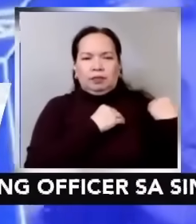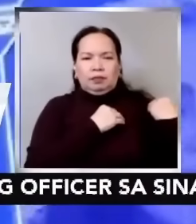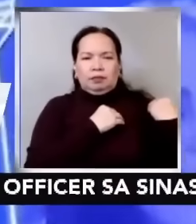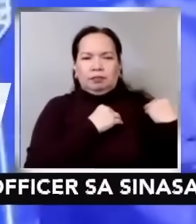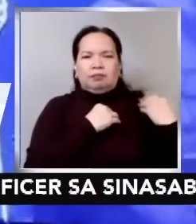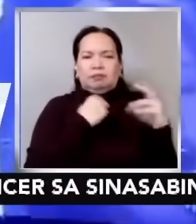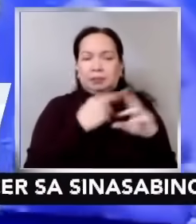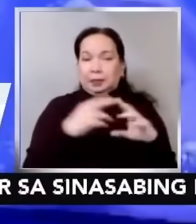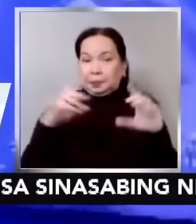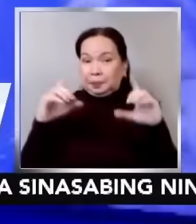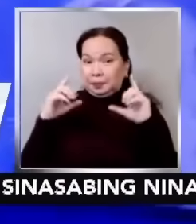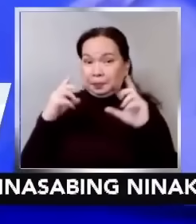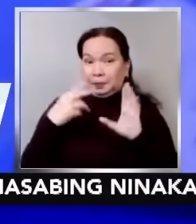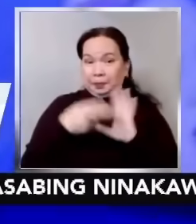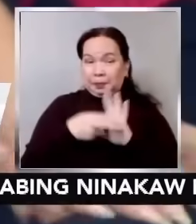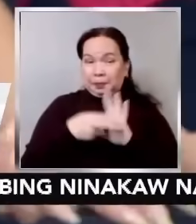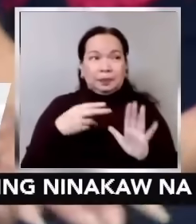example.